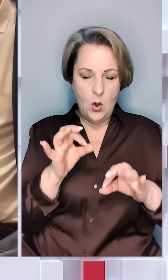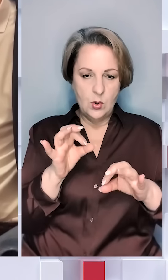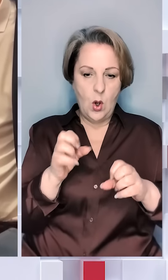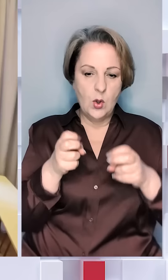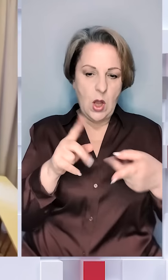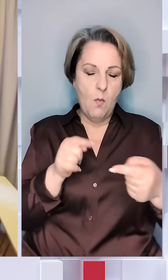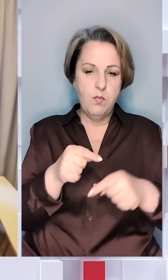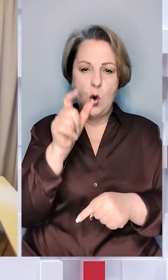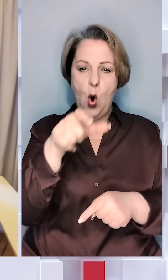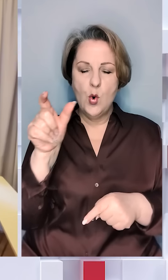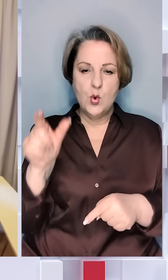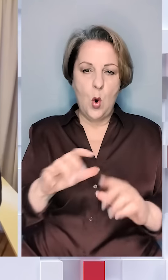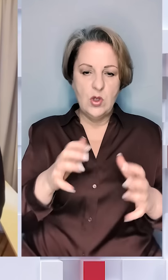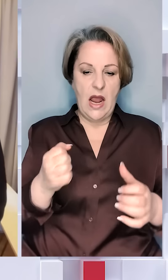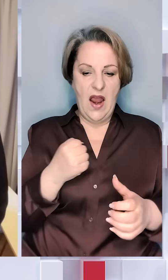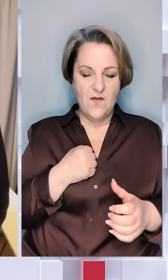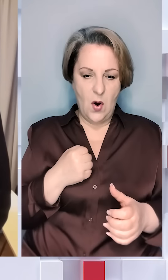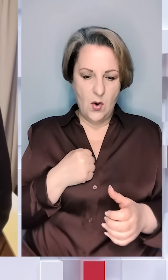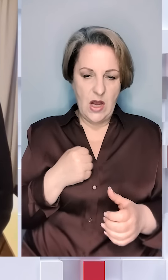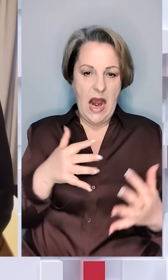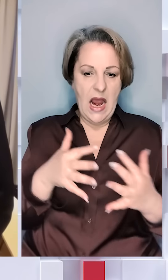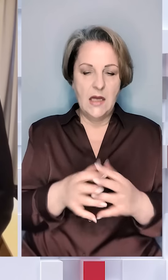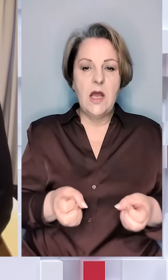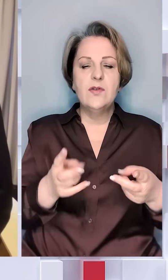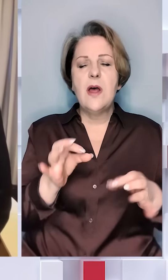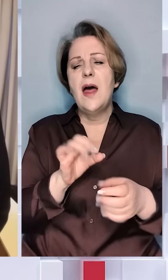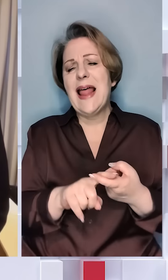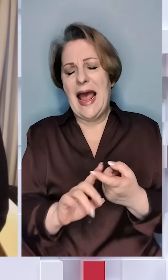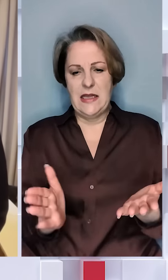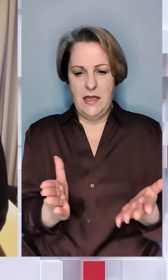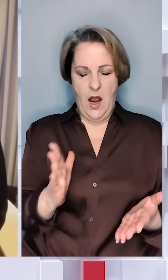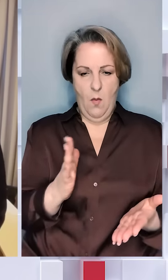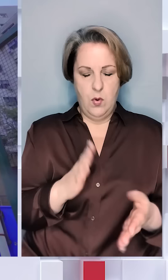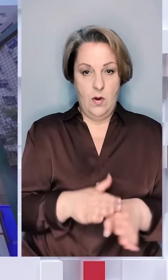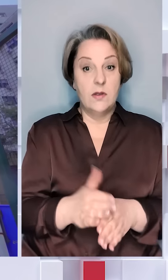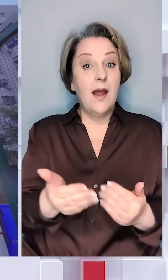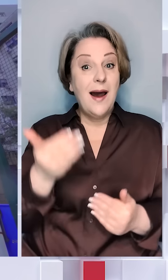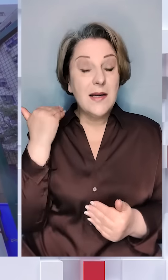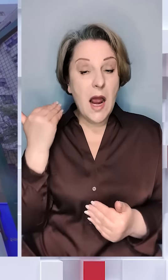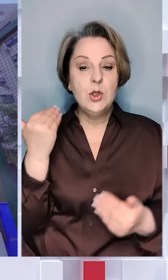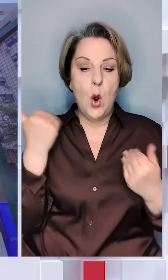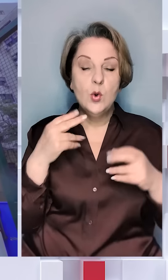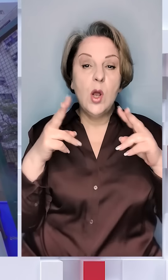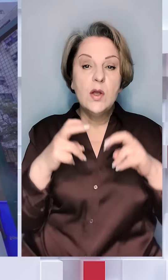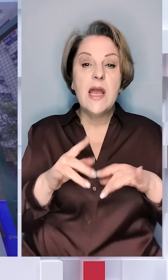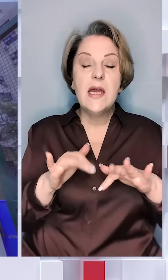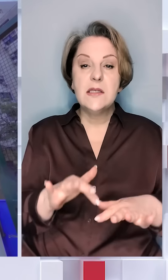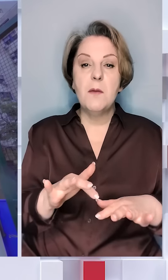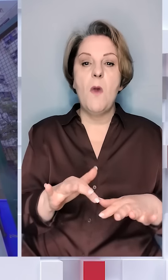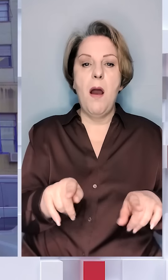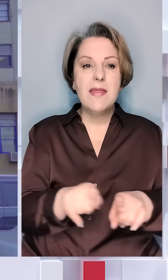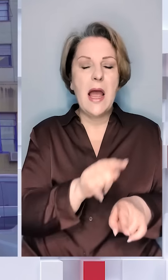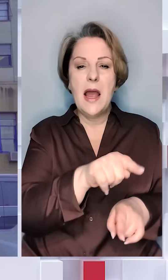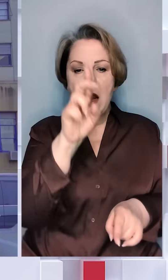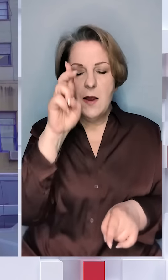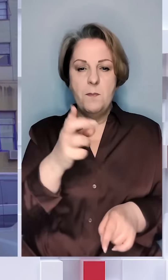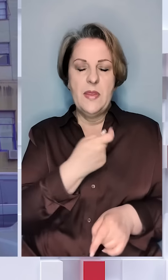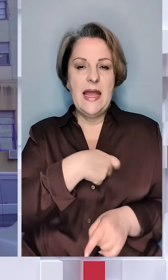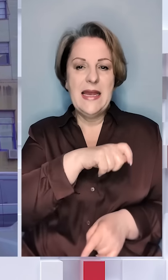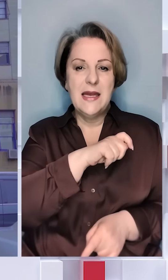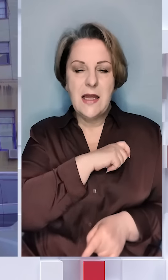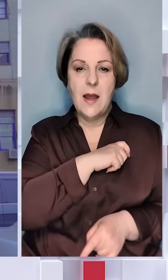проти людяності та воєнні злочини, незалежно від того, де вони були скоєні. Раніше вони вже розслідували справи з таких країн,